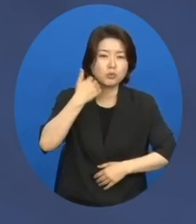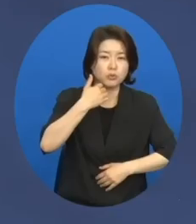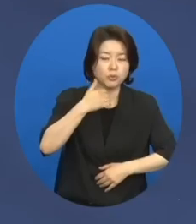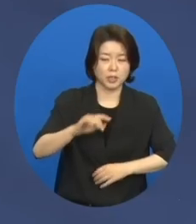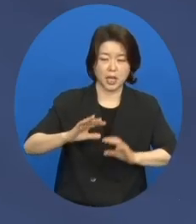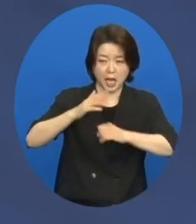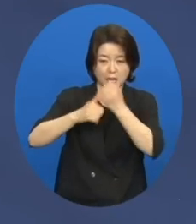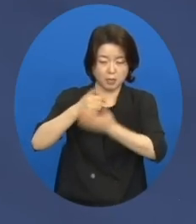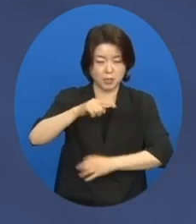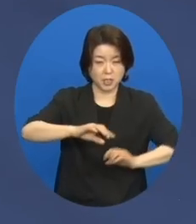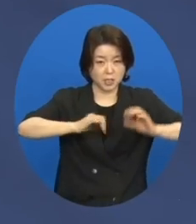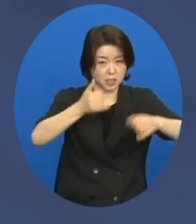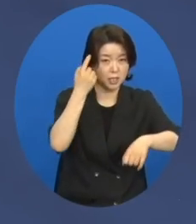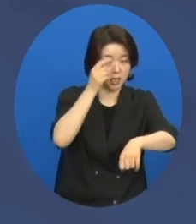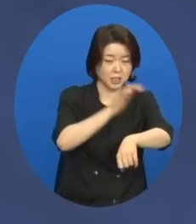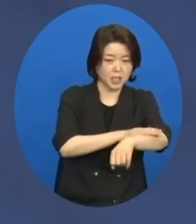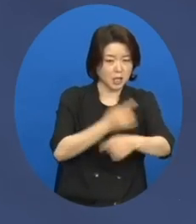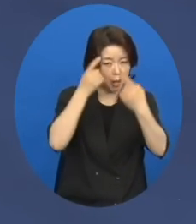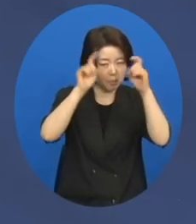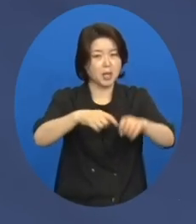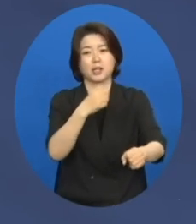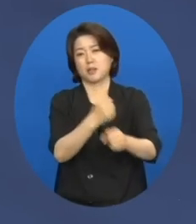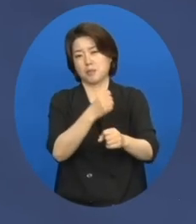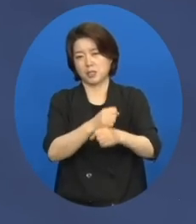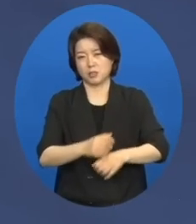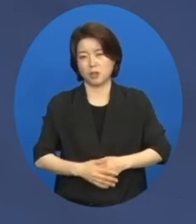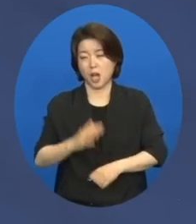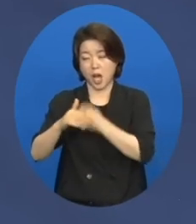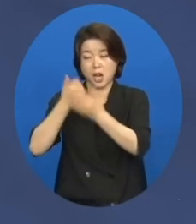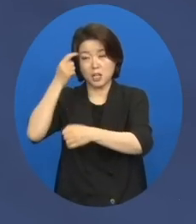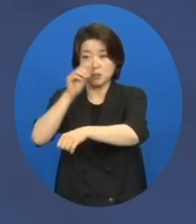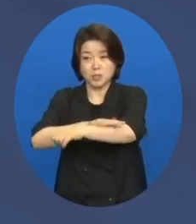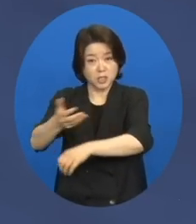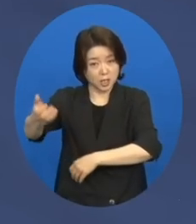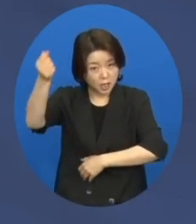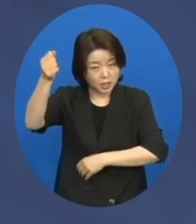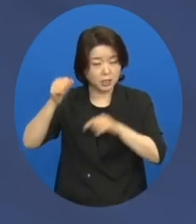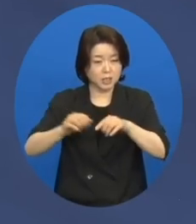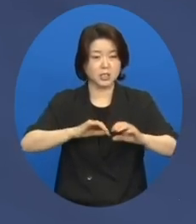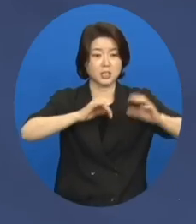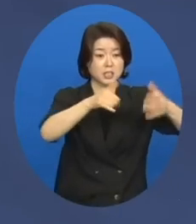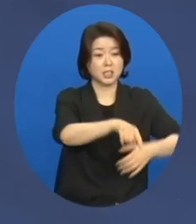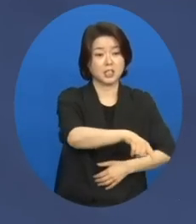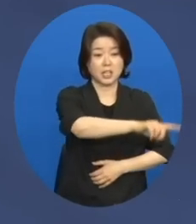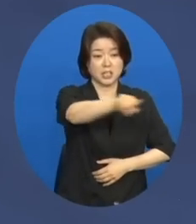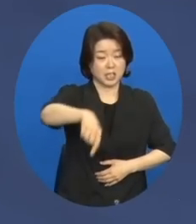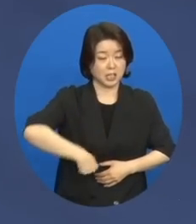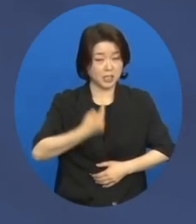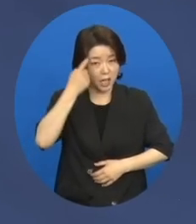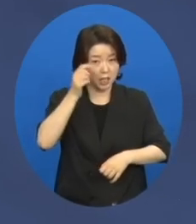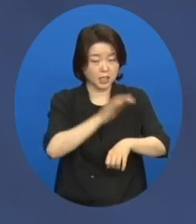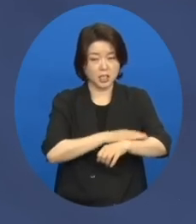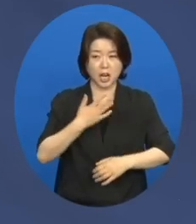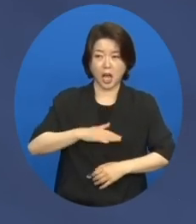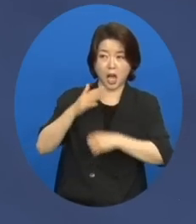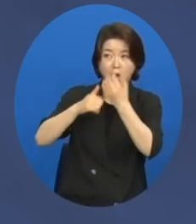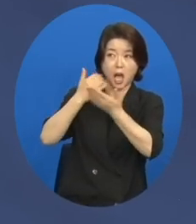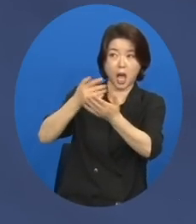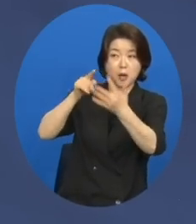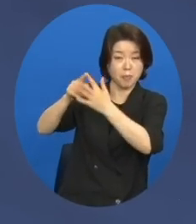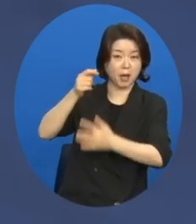이 세상의 지혜를 미련하게 하신 것이 아니냐, 하나님의 지혜에 있어서는 이 세상이 자기 지혜로 하나님을 알지